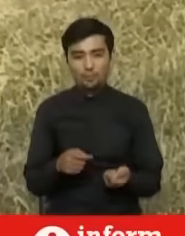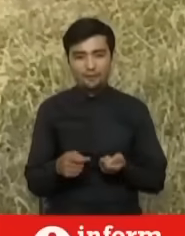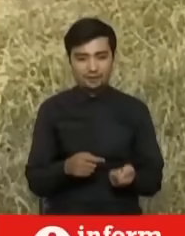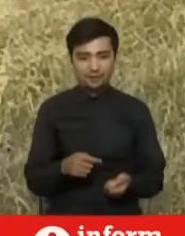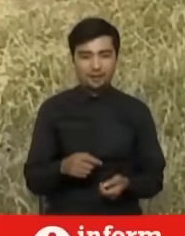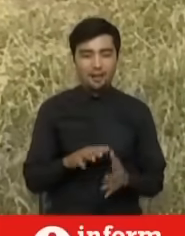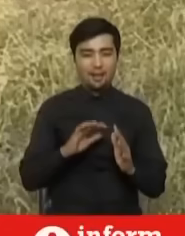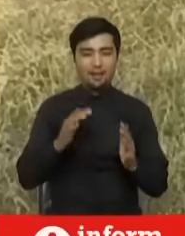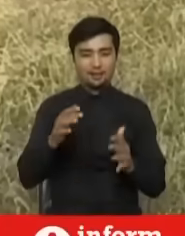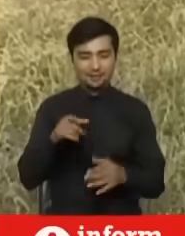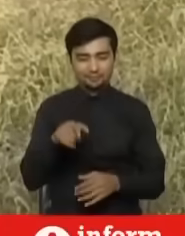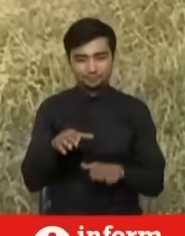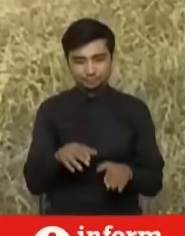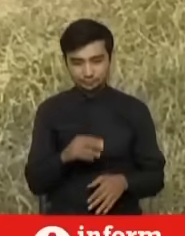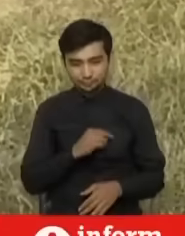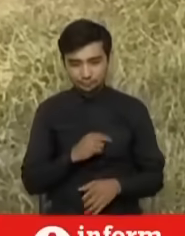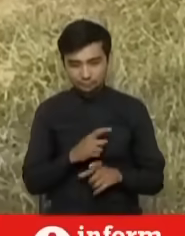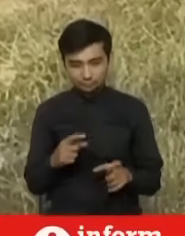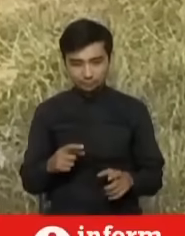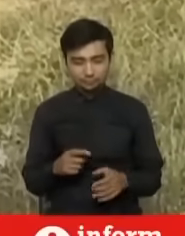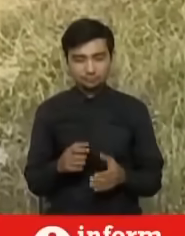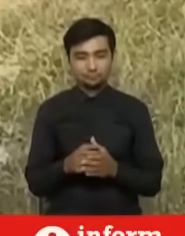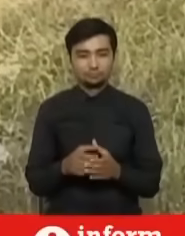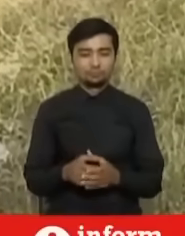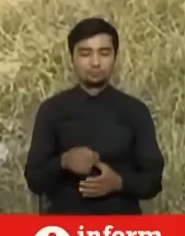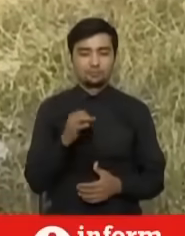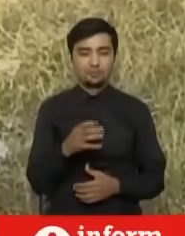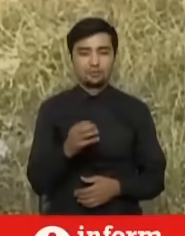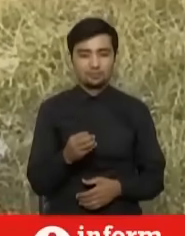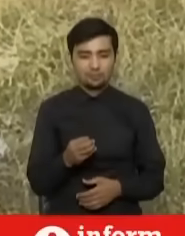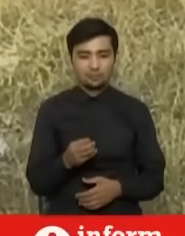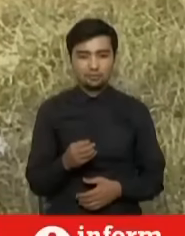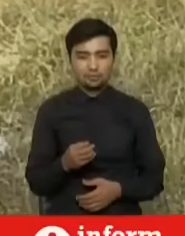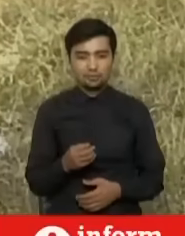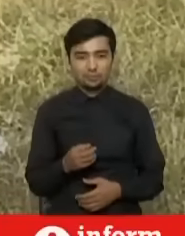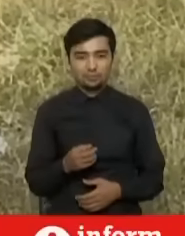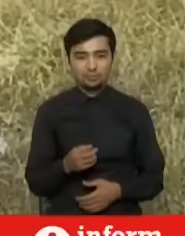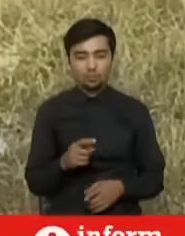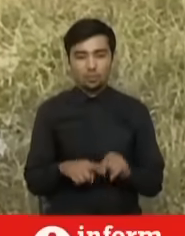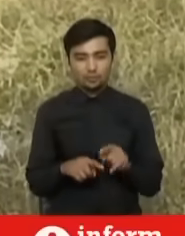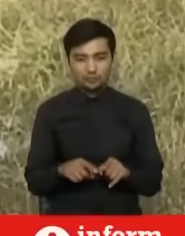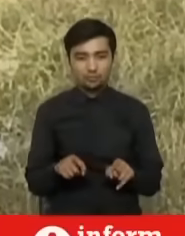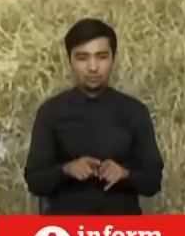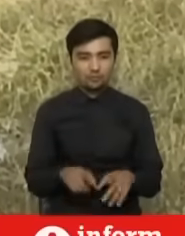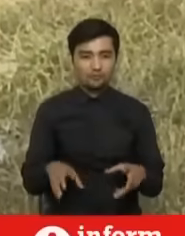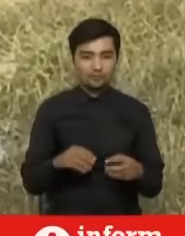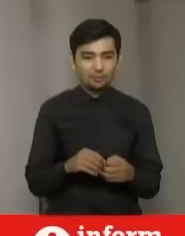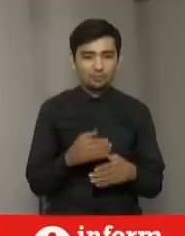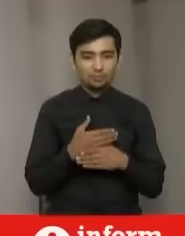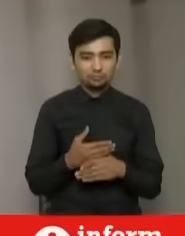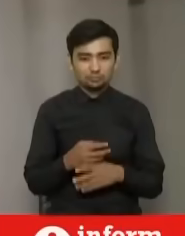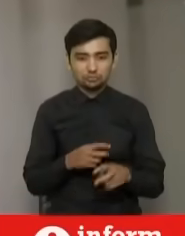орман шаруашылығының қызметкерлері және де туған туысқандар көмектесіп.